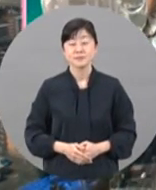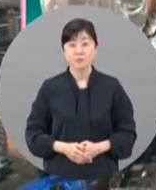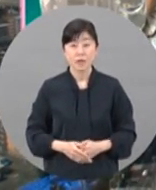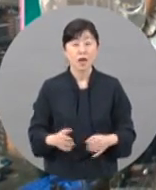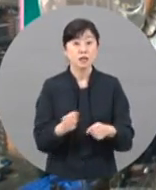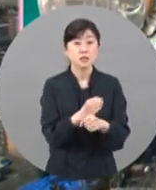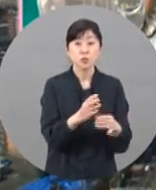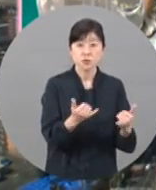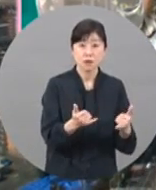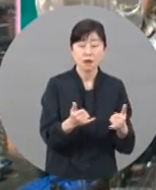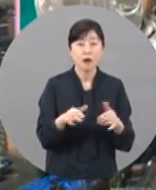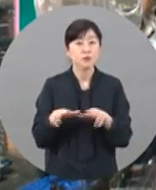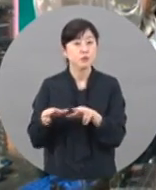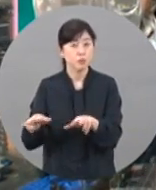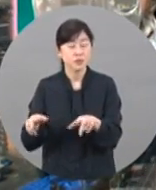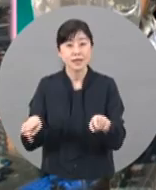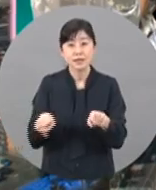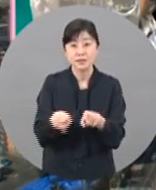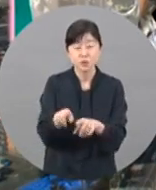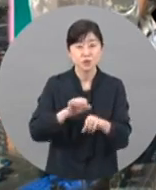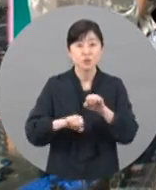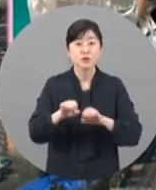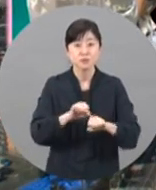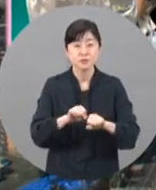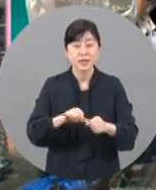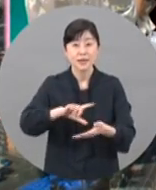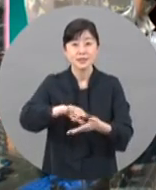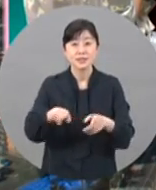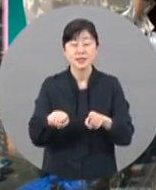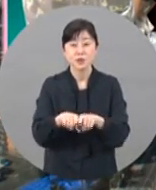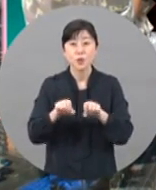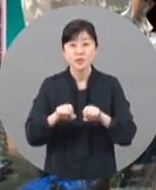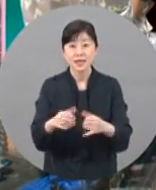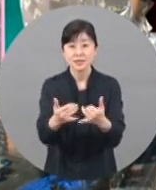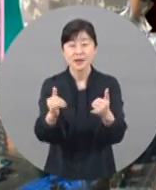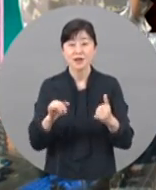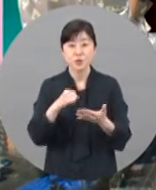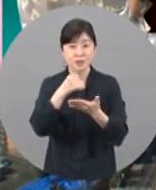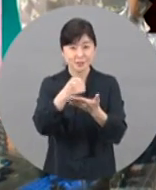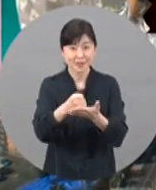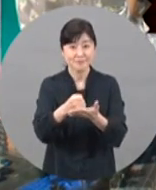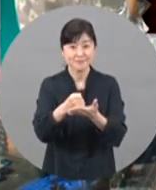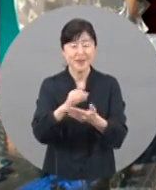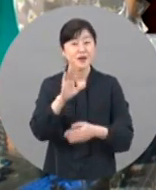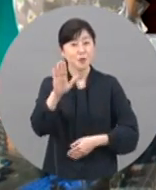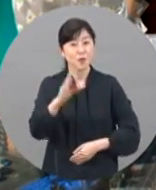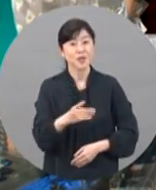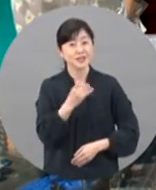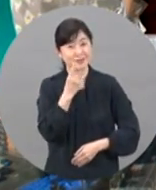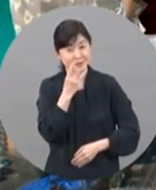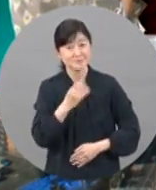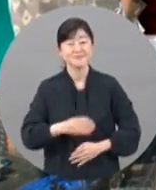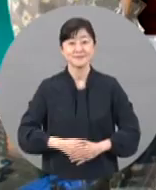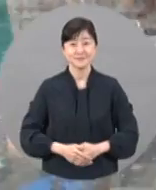事業者と行政で取り組む地域共生社会の実現、今後も期待しましょう。